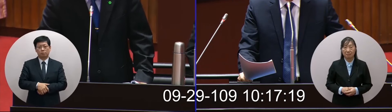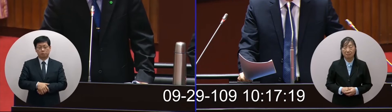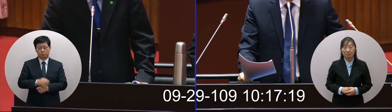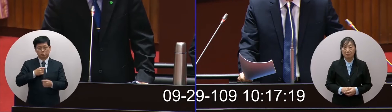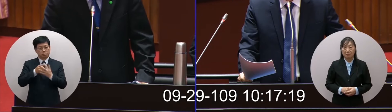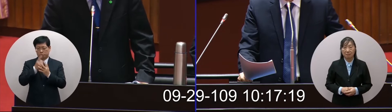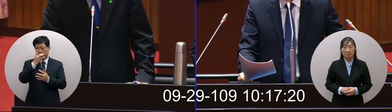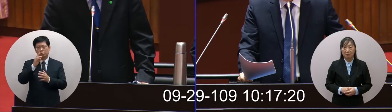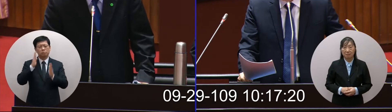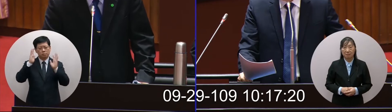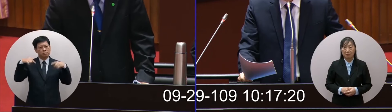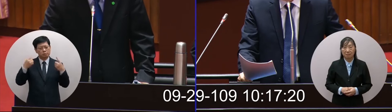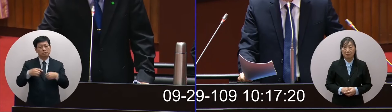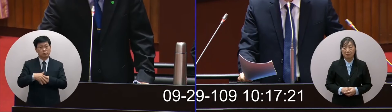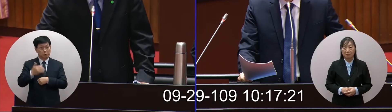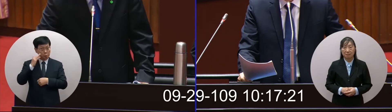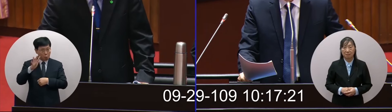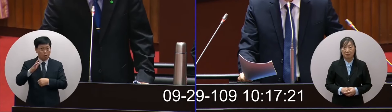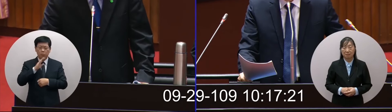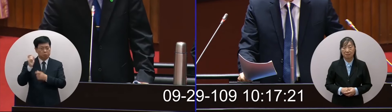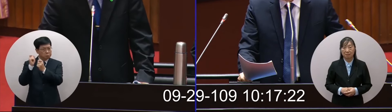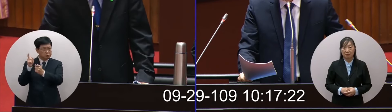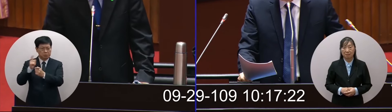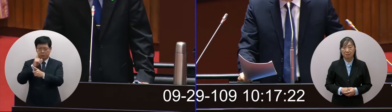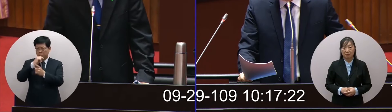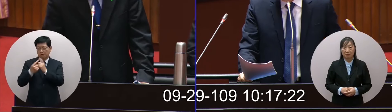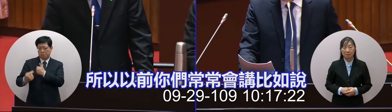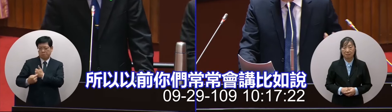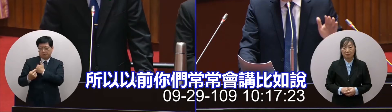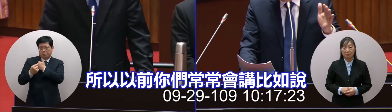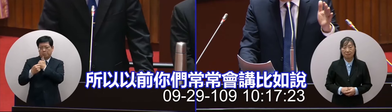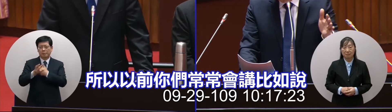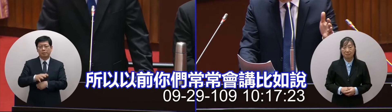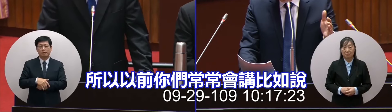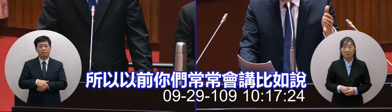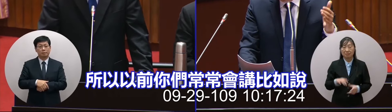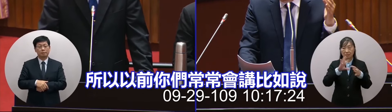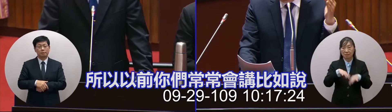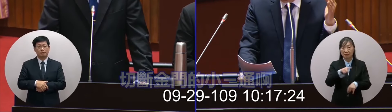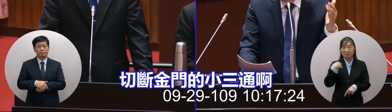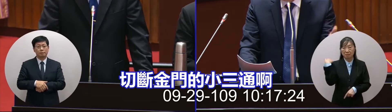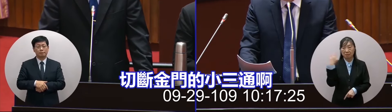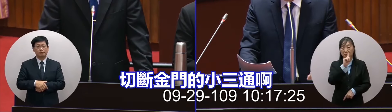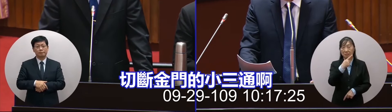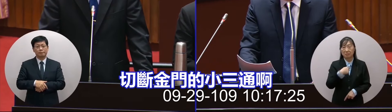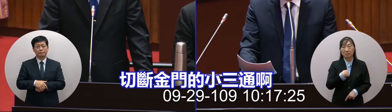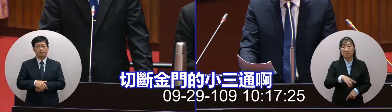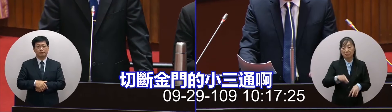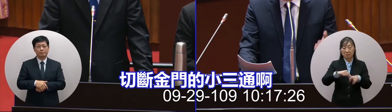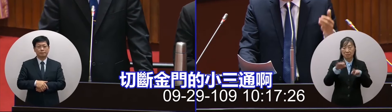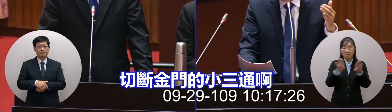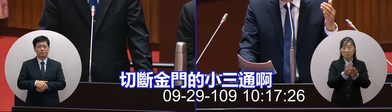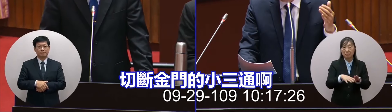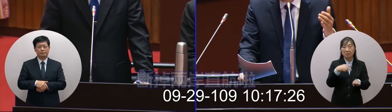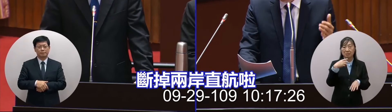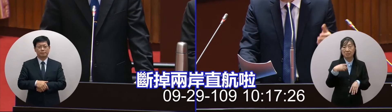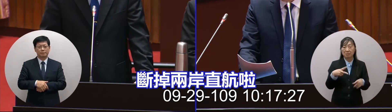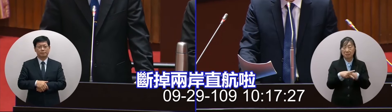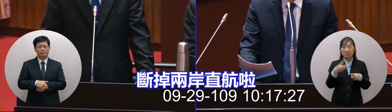有， 在这方面状况是正常的。那有的就是连来他的一些挑衅。 所以以前你们常会讲，比如说切断金美的小三通